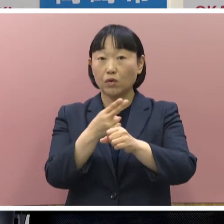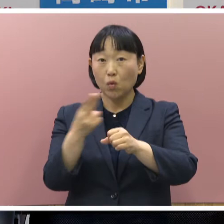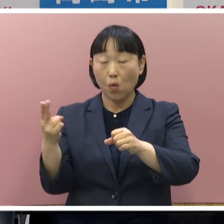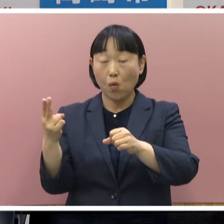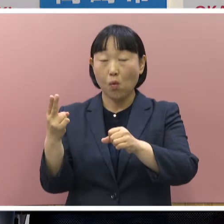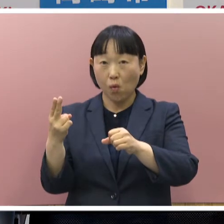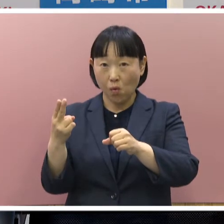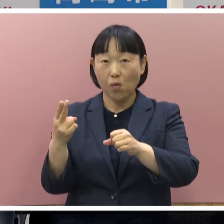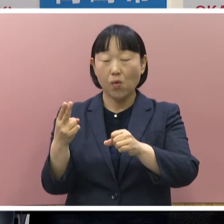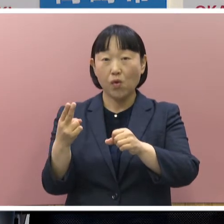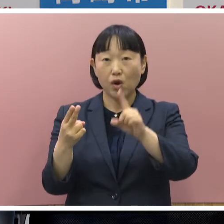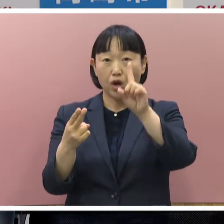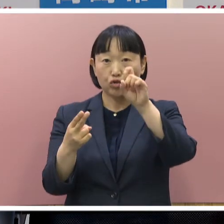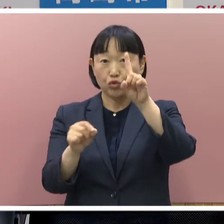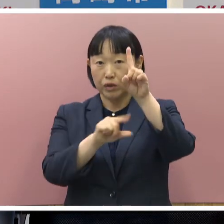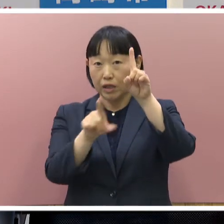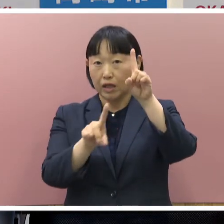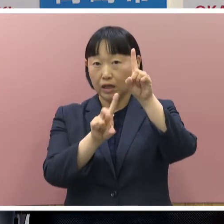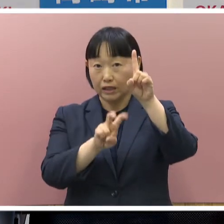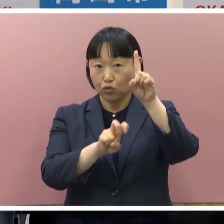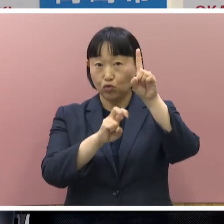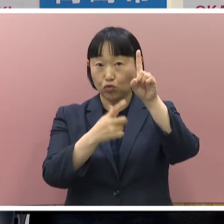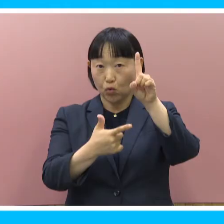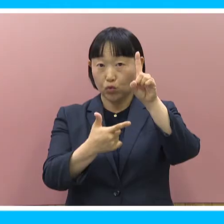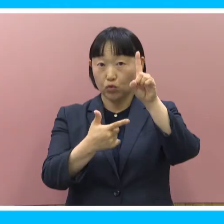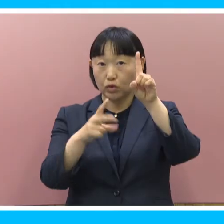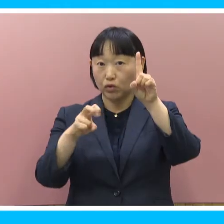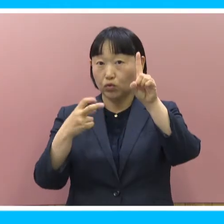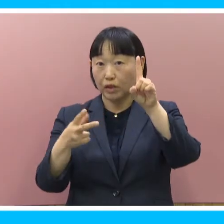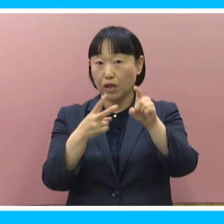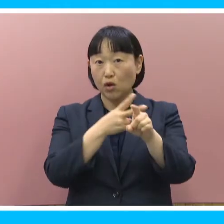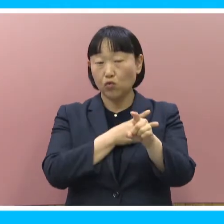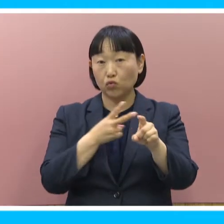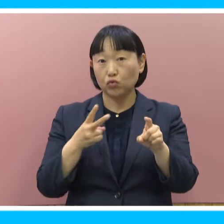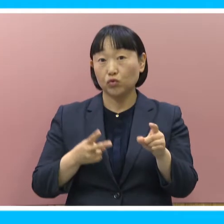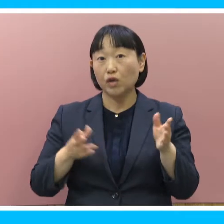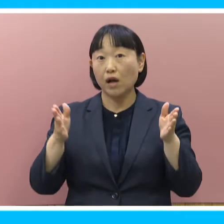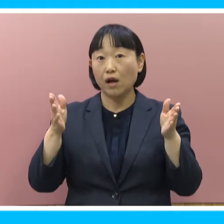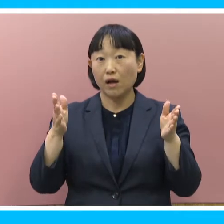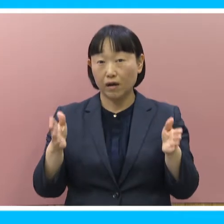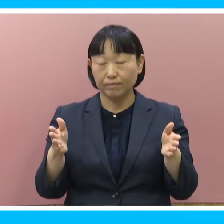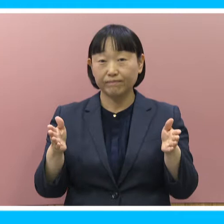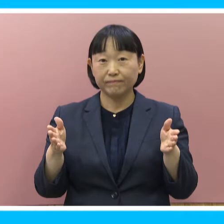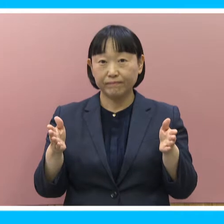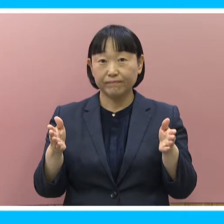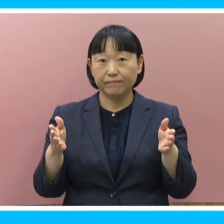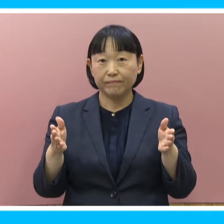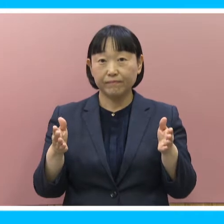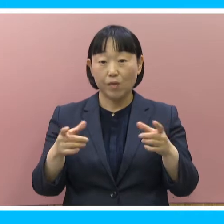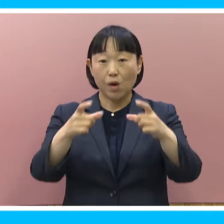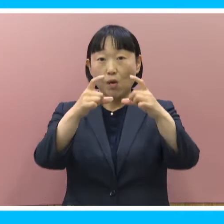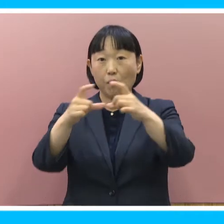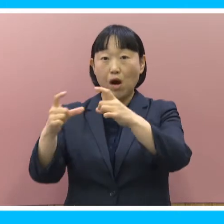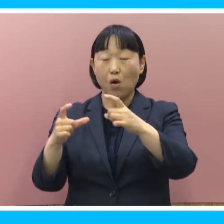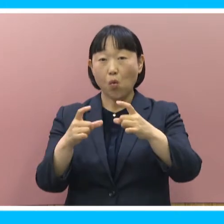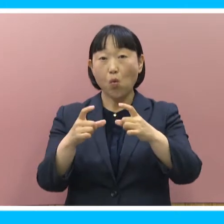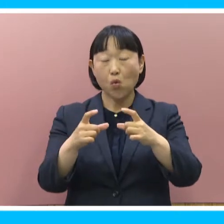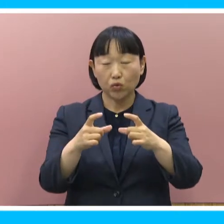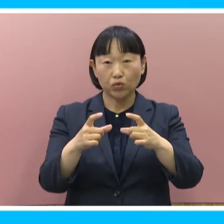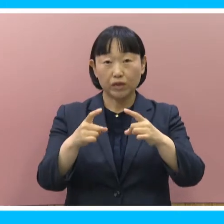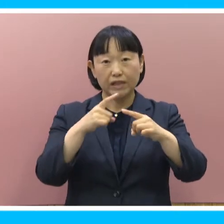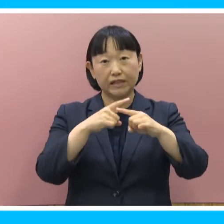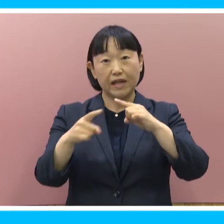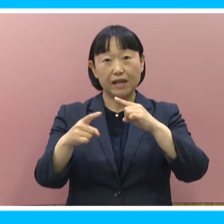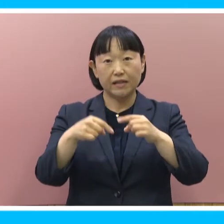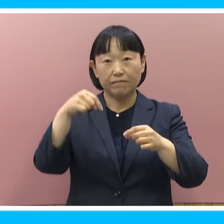プレイベントとして11月26日27日の2日間にわたりマンホール聖戦 in 岡